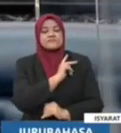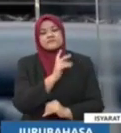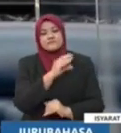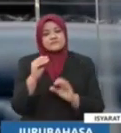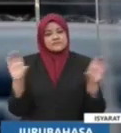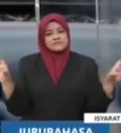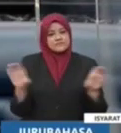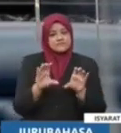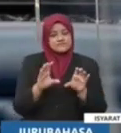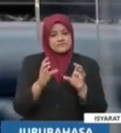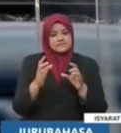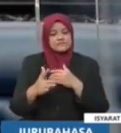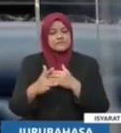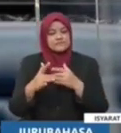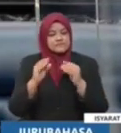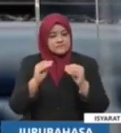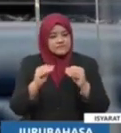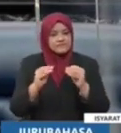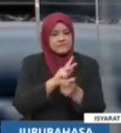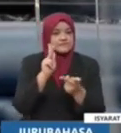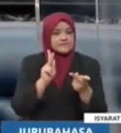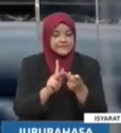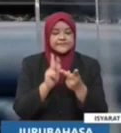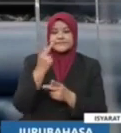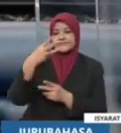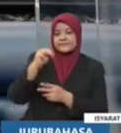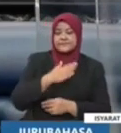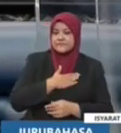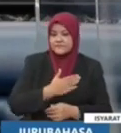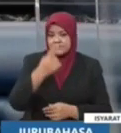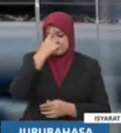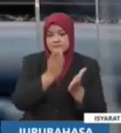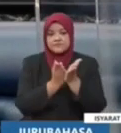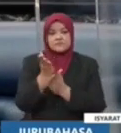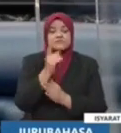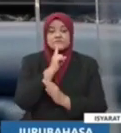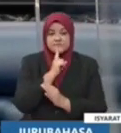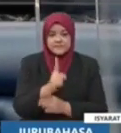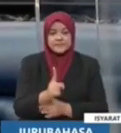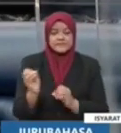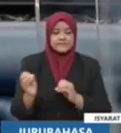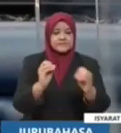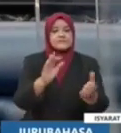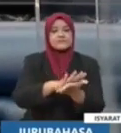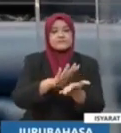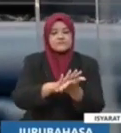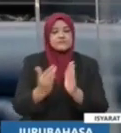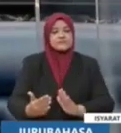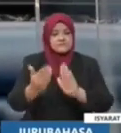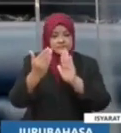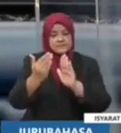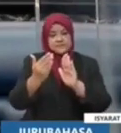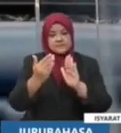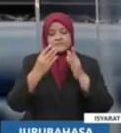dan melaksanakan intervensi yang bersesuaian tmtets commited untuk terus memastikan pengoperasian sekolah secara